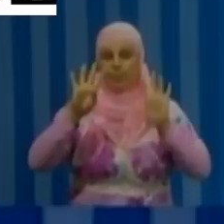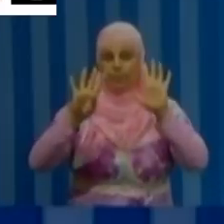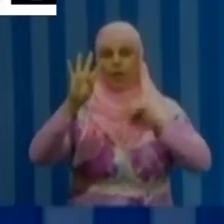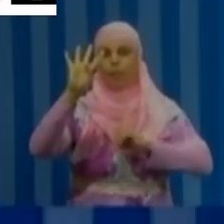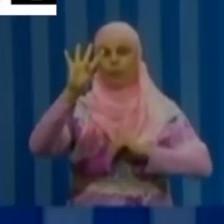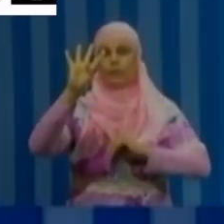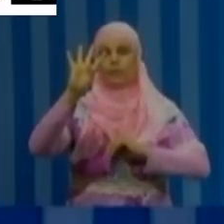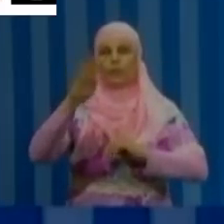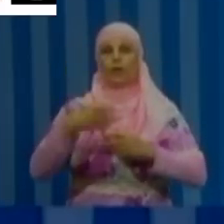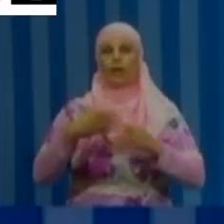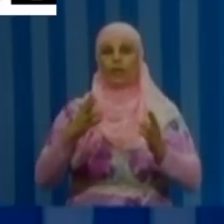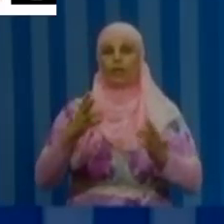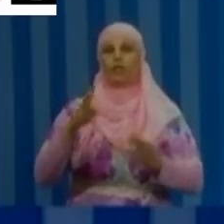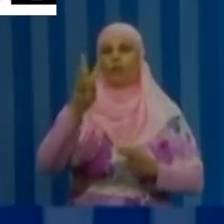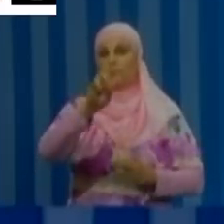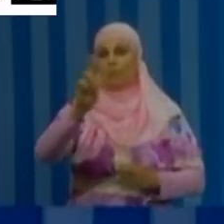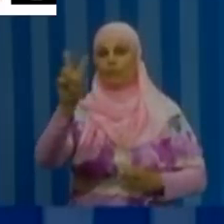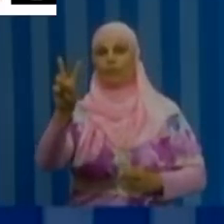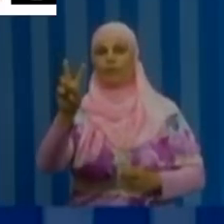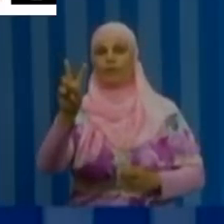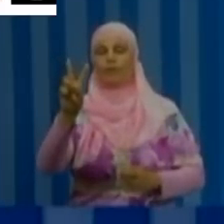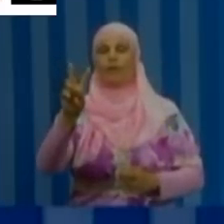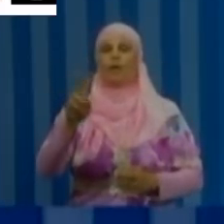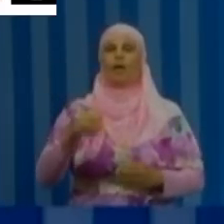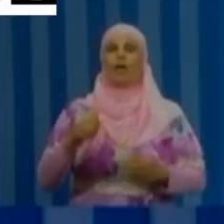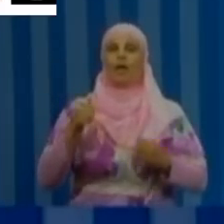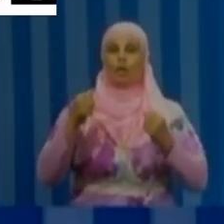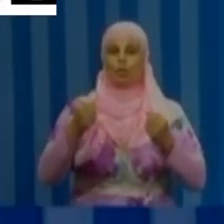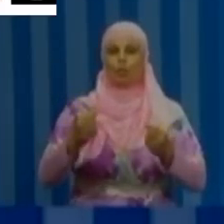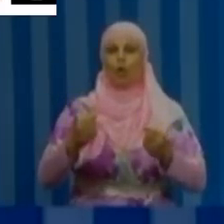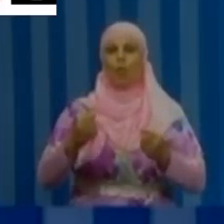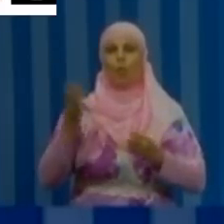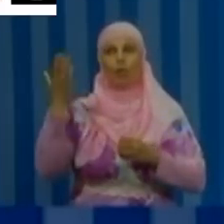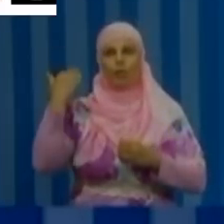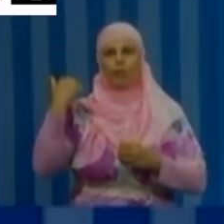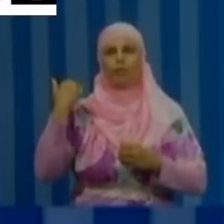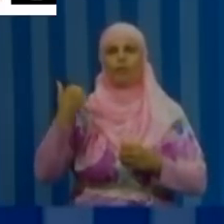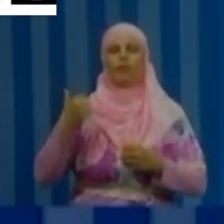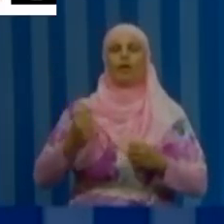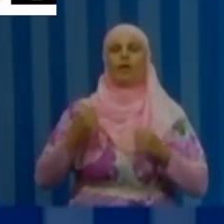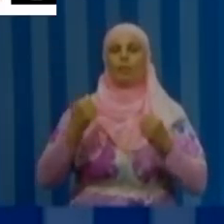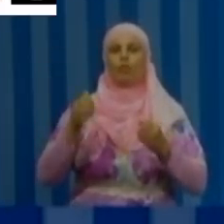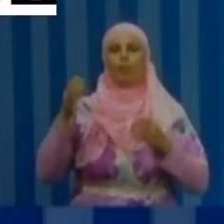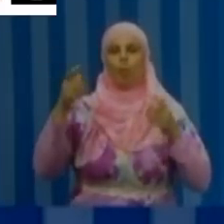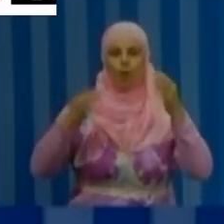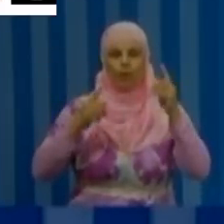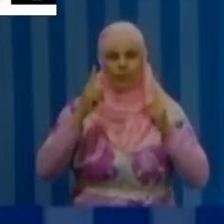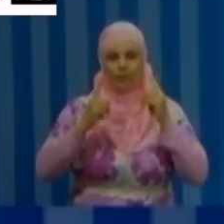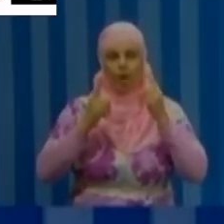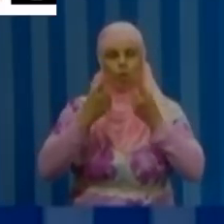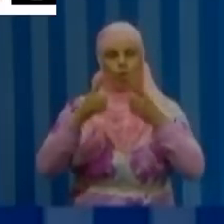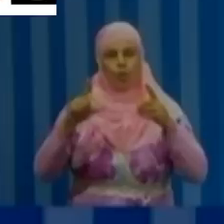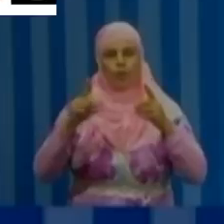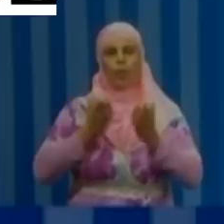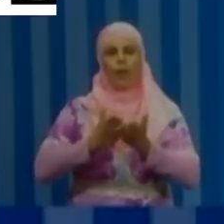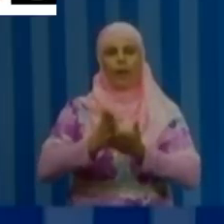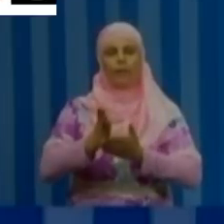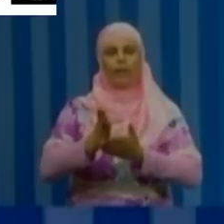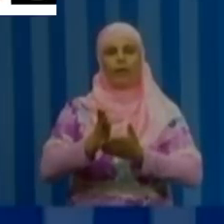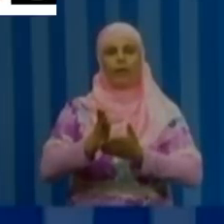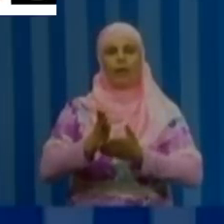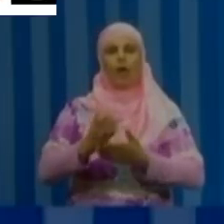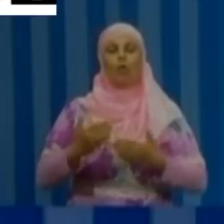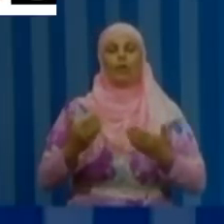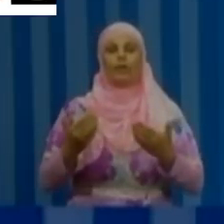وخذه تاشيرته عام 2002 السوه مجموعه من المنظمين امنوا بالديمقراطيه الحريه والعداله